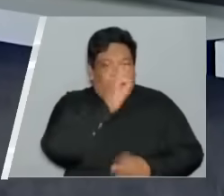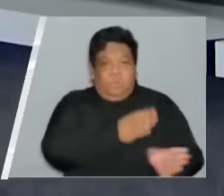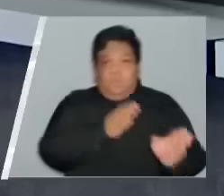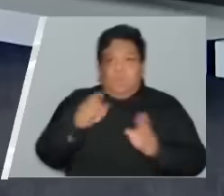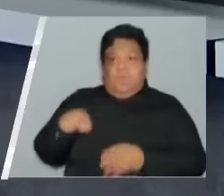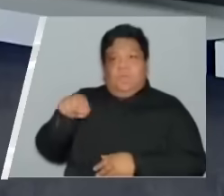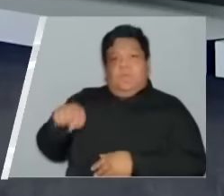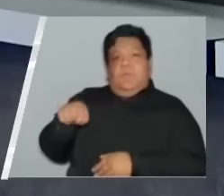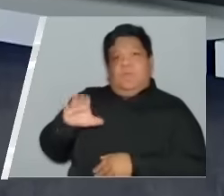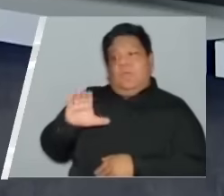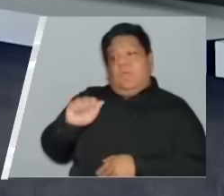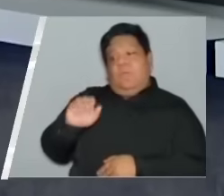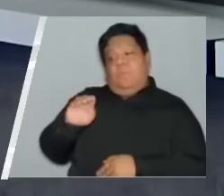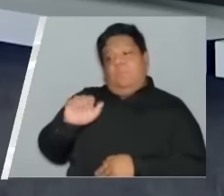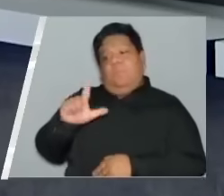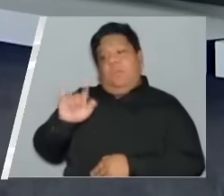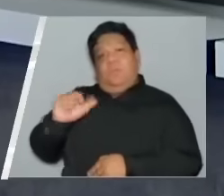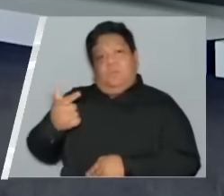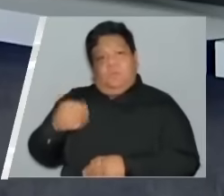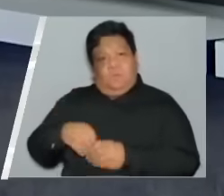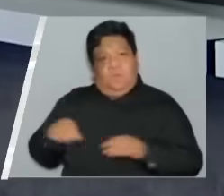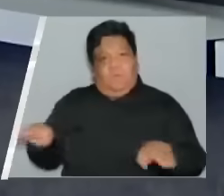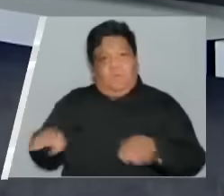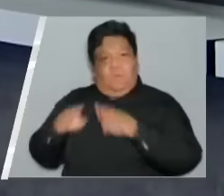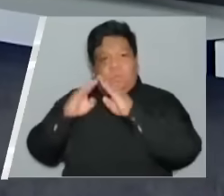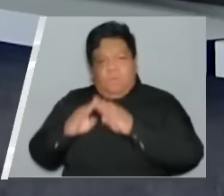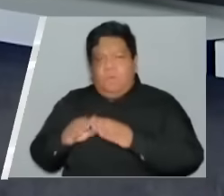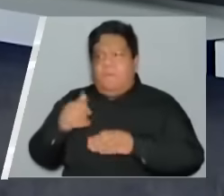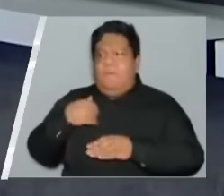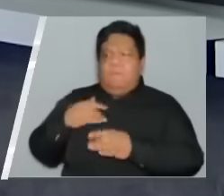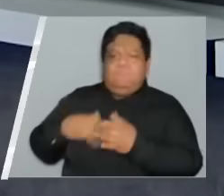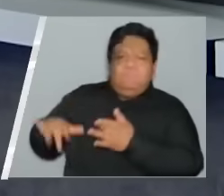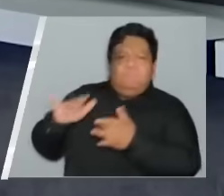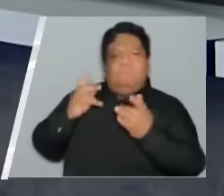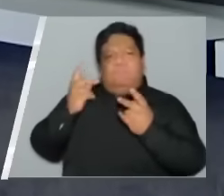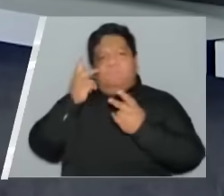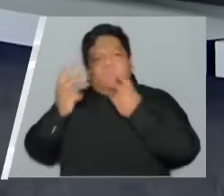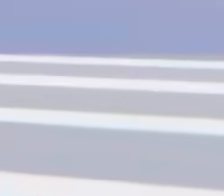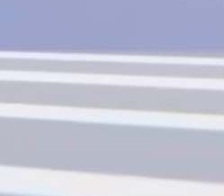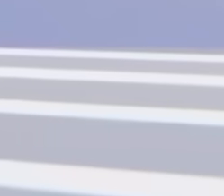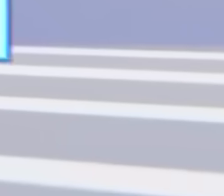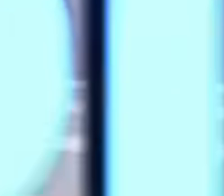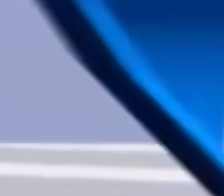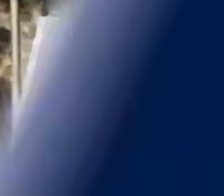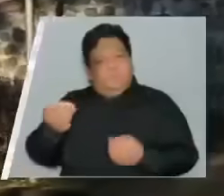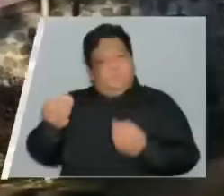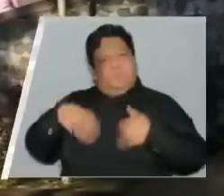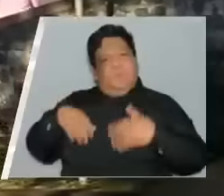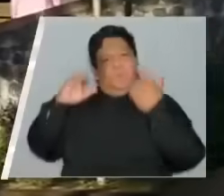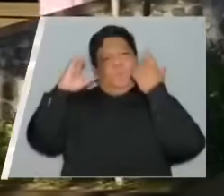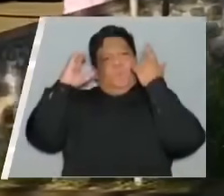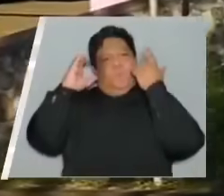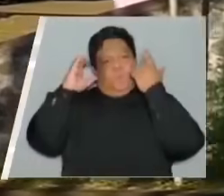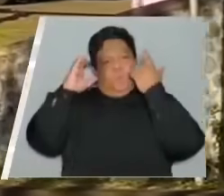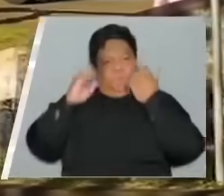mga pasyalang hitik sa kasaysayan at pamparelax din. Saksi si Sandra Aguinaldo.